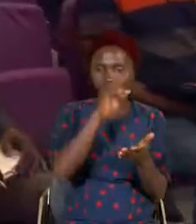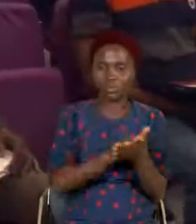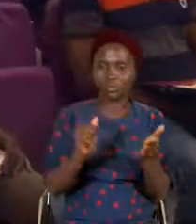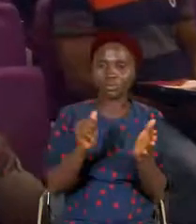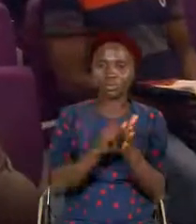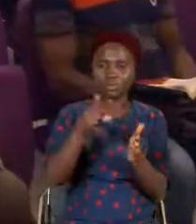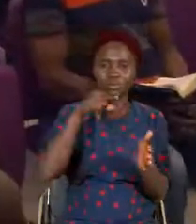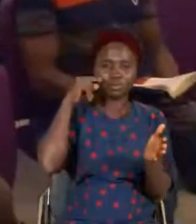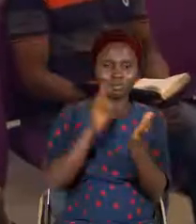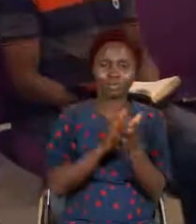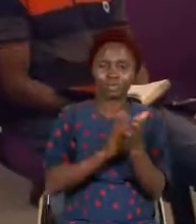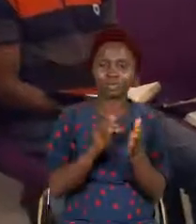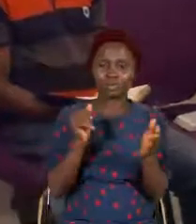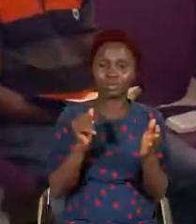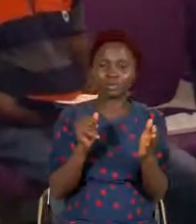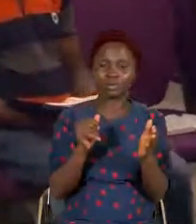vous embrassez,